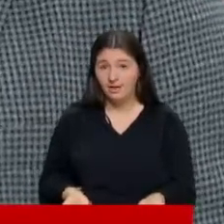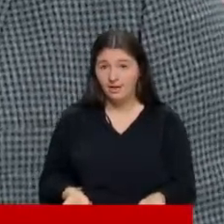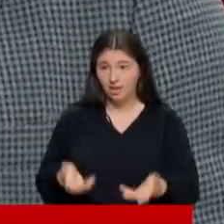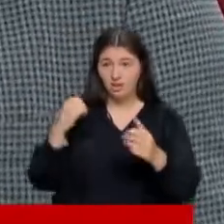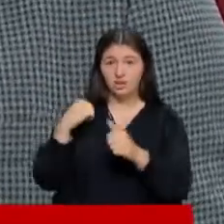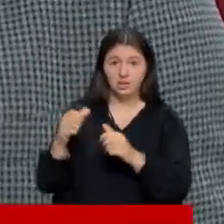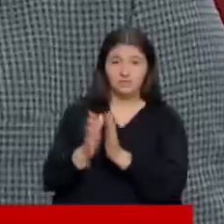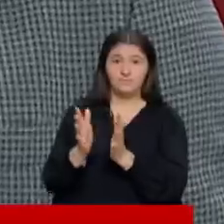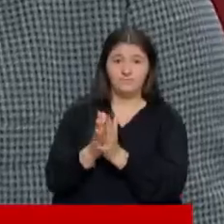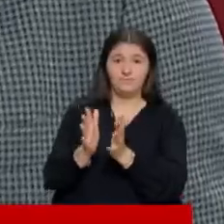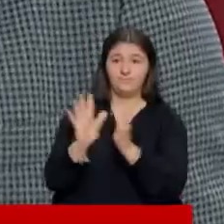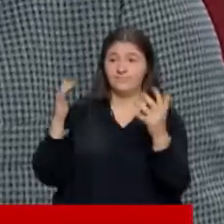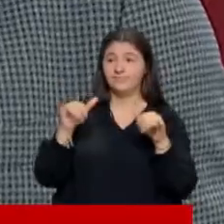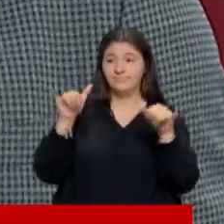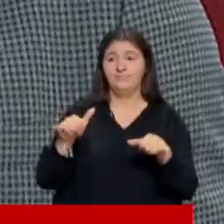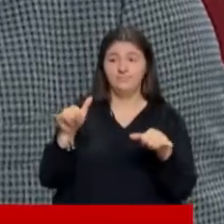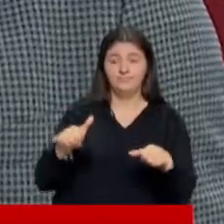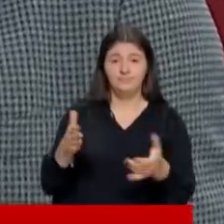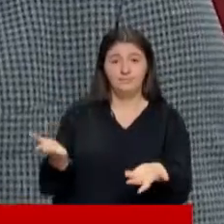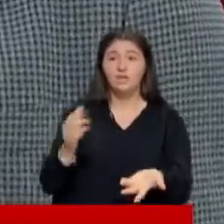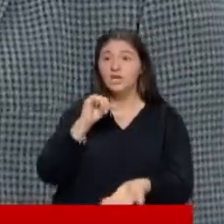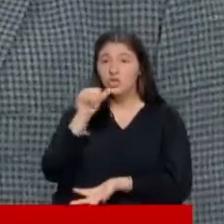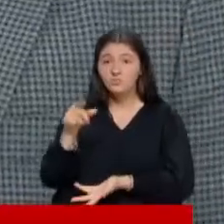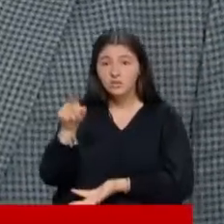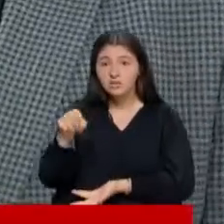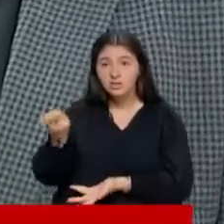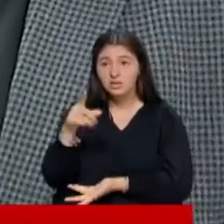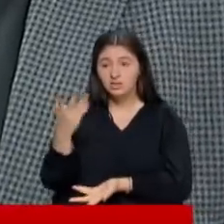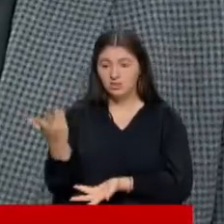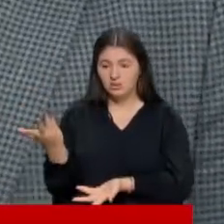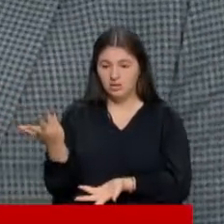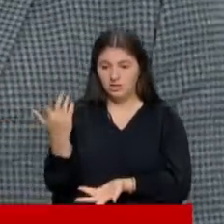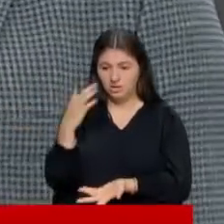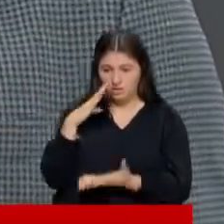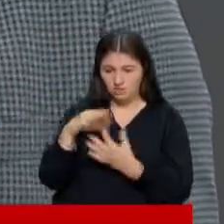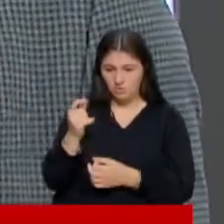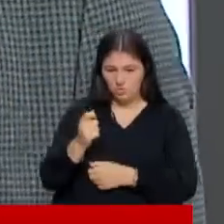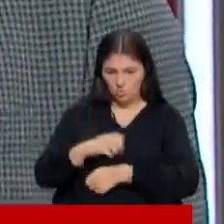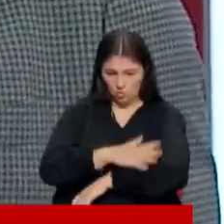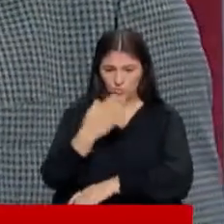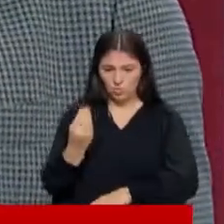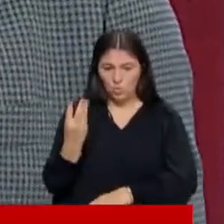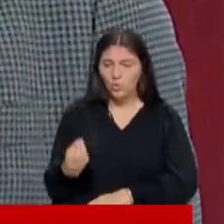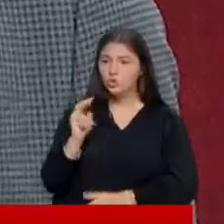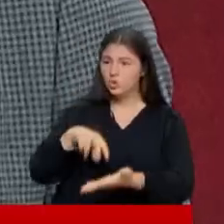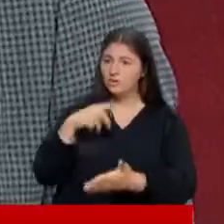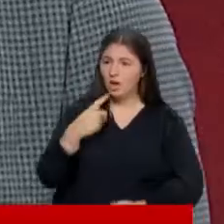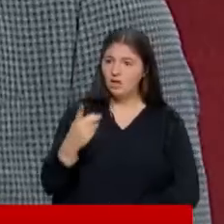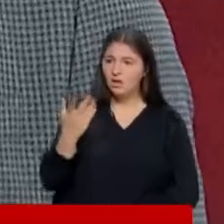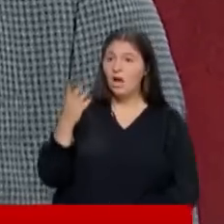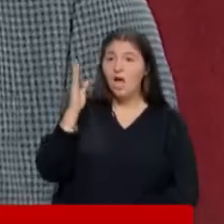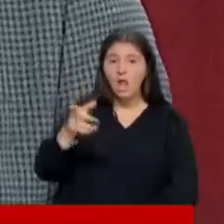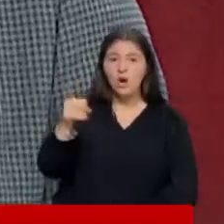yine alkışlıyorlar yine Halay çekiyorlar ya Hiç mi sizin şeyiniz Yok ya İnsan biraz onurlu olur ya çıkar der ki ya